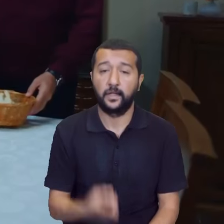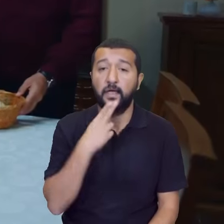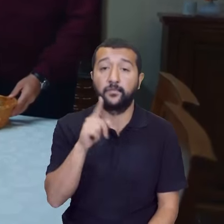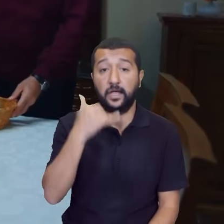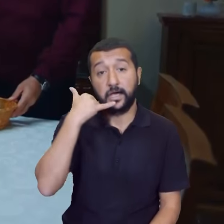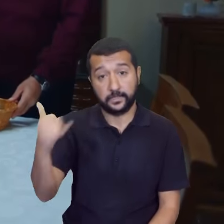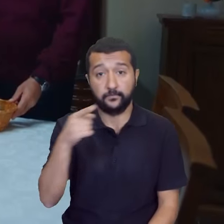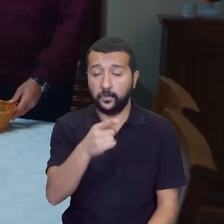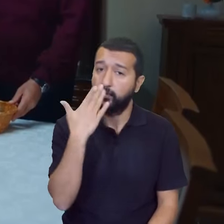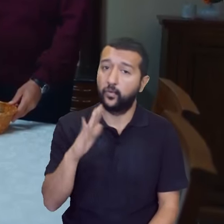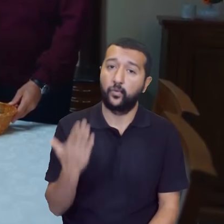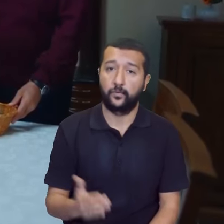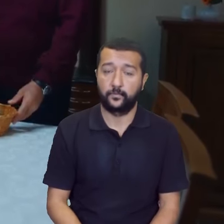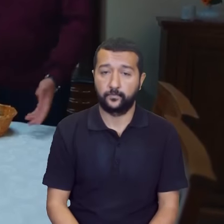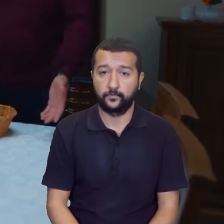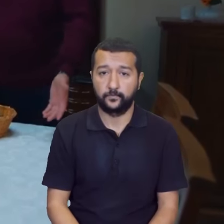Ablanı aradın mı? Yo.